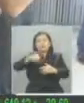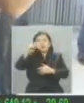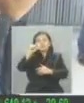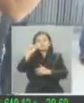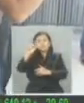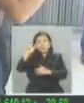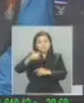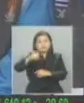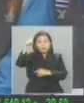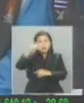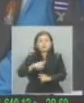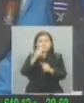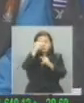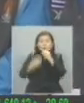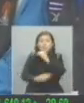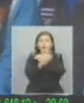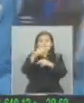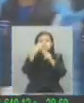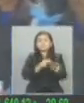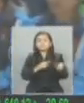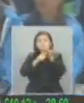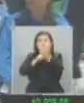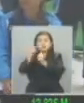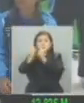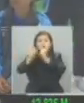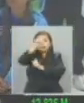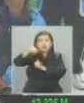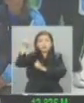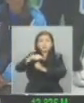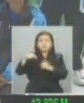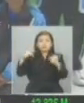ค่ะทั้งนี้เพื่อสิทธิ์ไปแข่งขันโอลิมปิกที่ประเทศอังกฤษในปีหน้าค่ะ